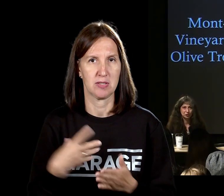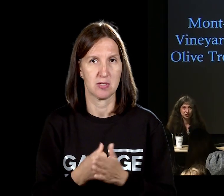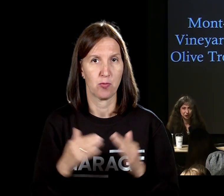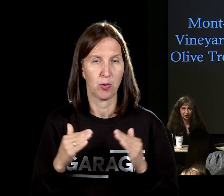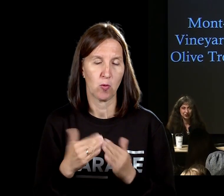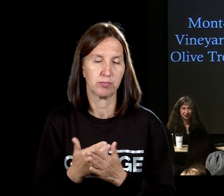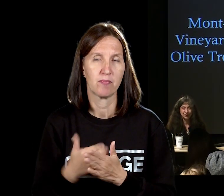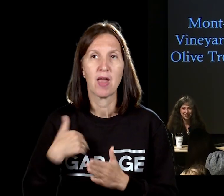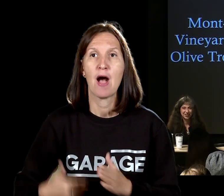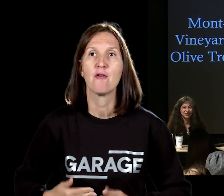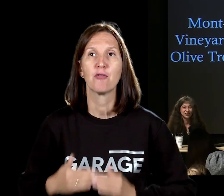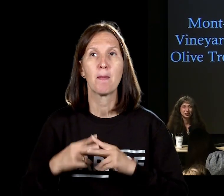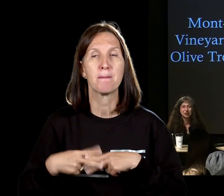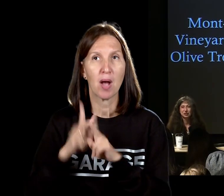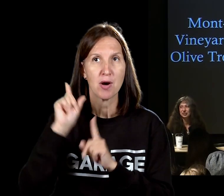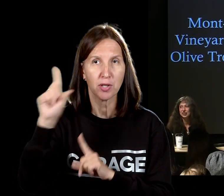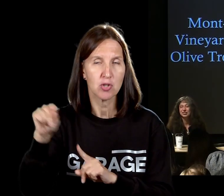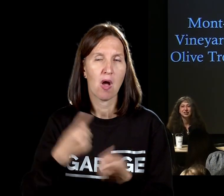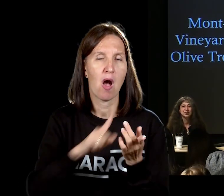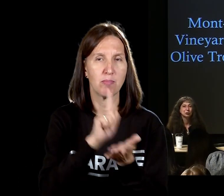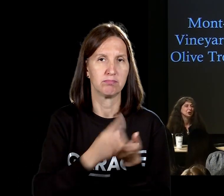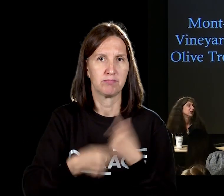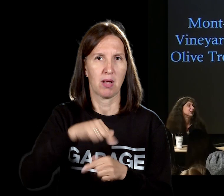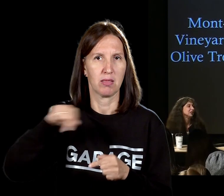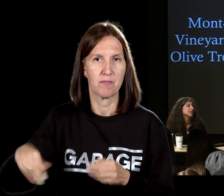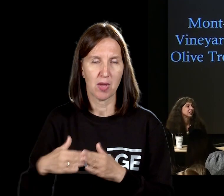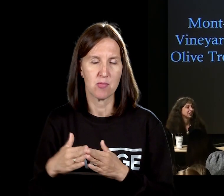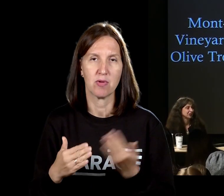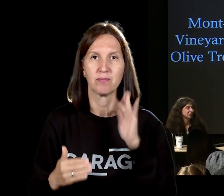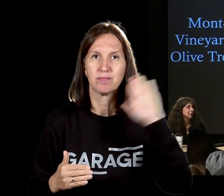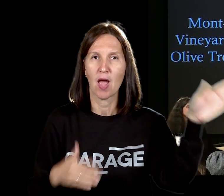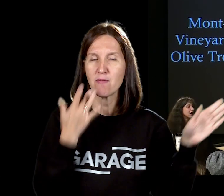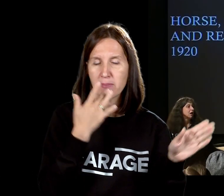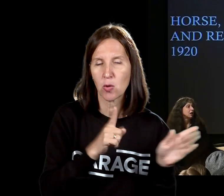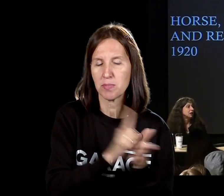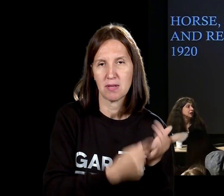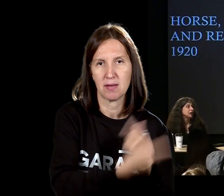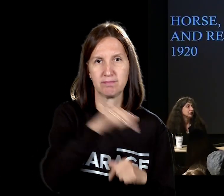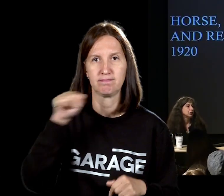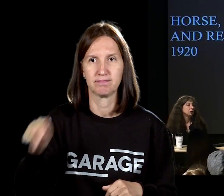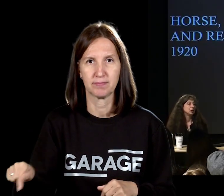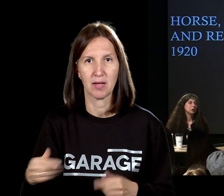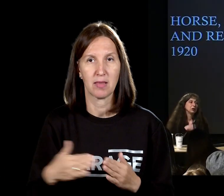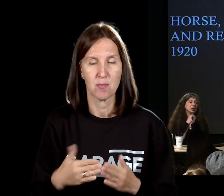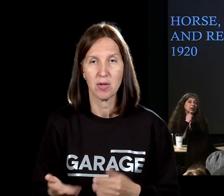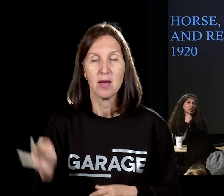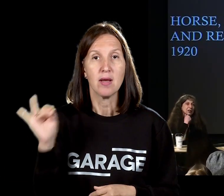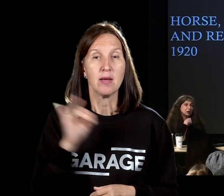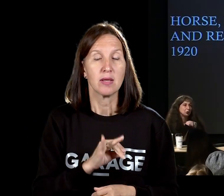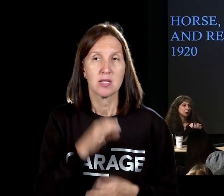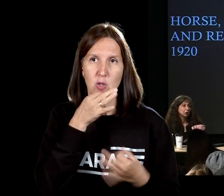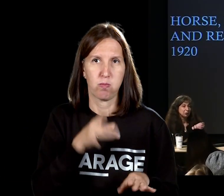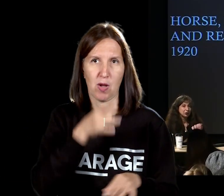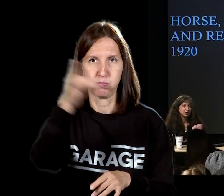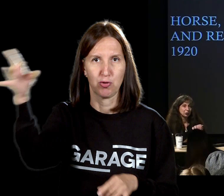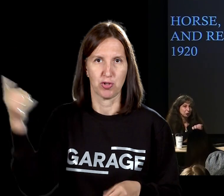возвращаться из Парижа, возвращаться из Америки, из Барселоны, вот из всех своих путешествий и странствий. И как бы